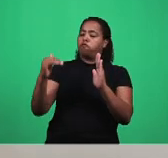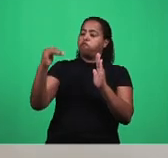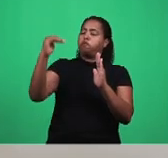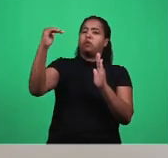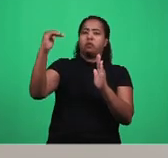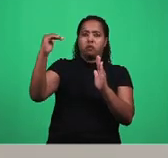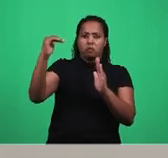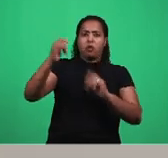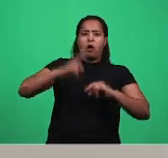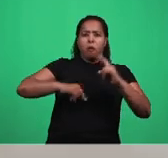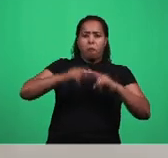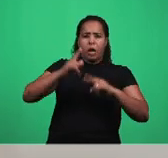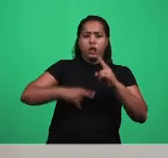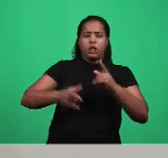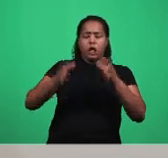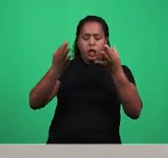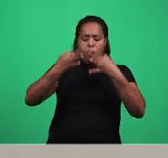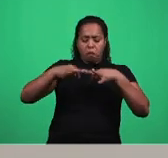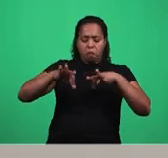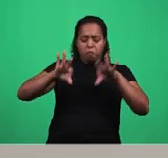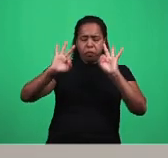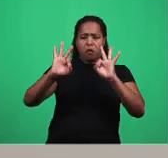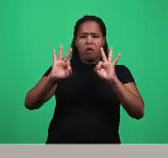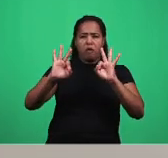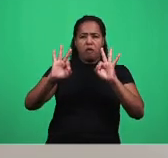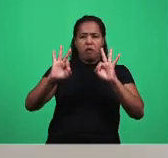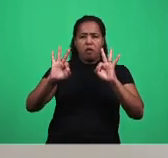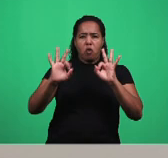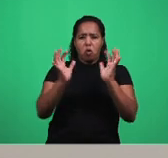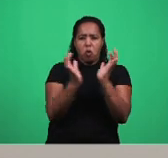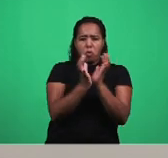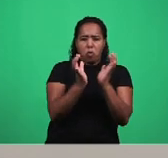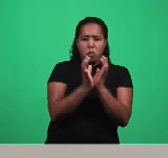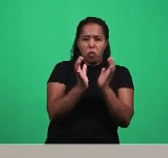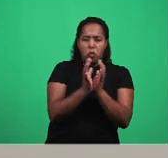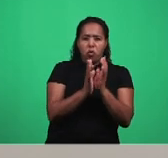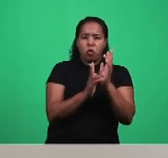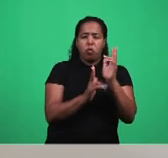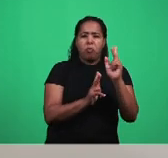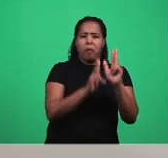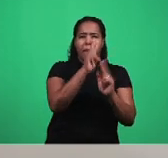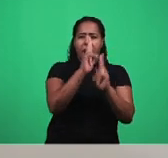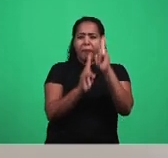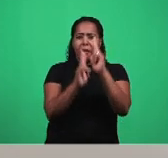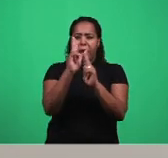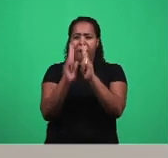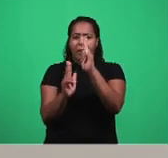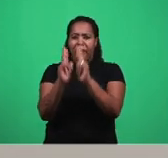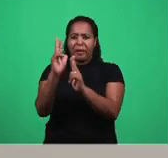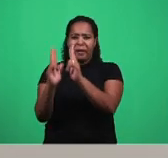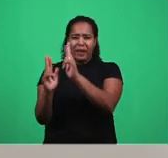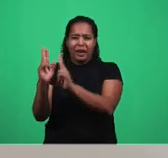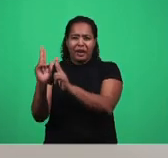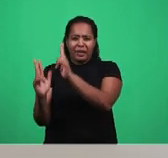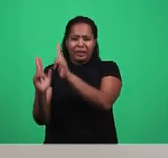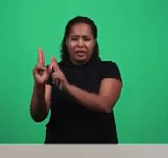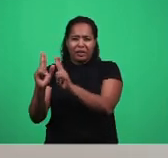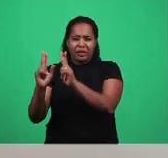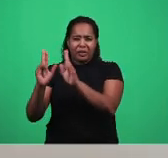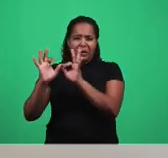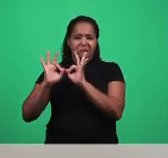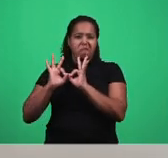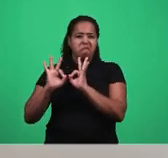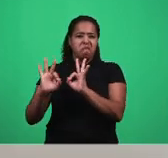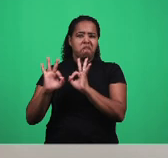des équipements de haut niveau technique l'Église a. Donc, regardez qu'est-ce qu'ils écrivent ici. La direction, ils